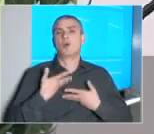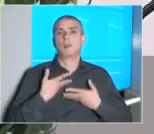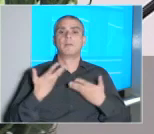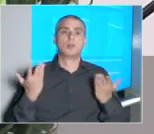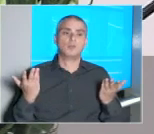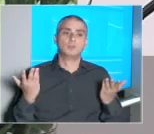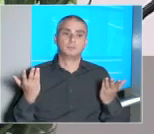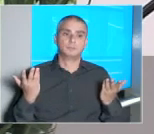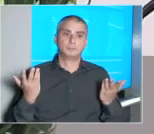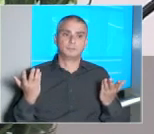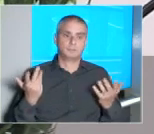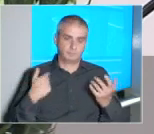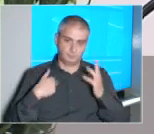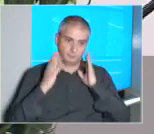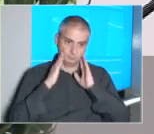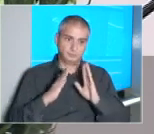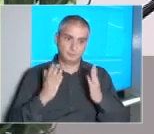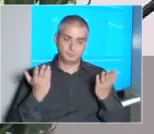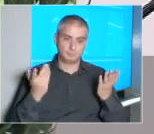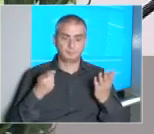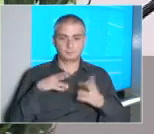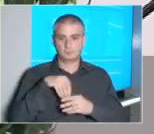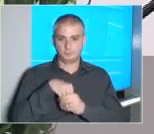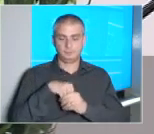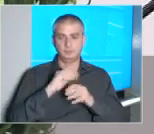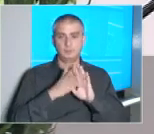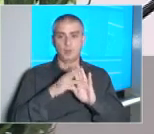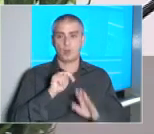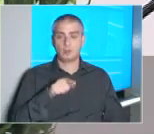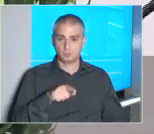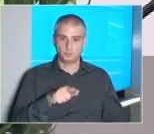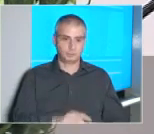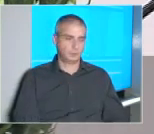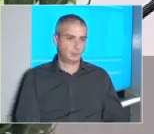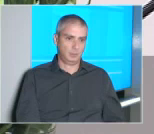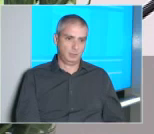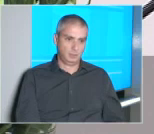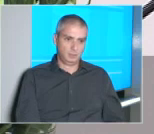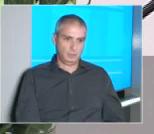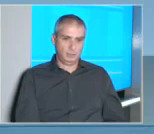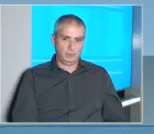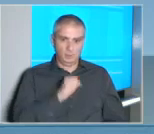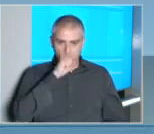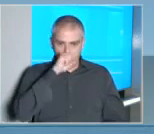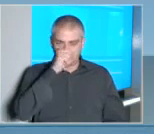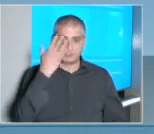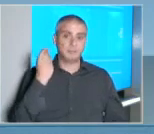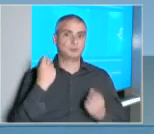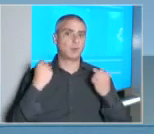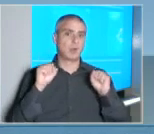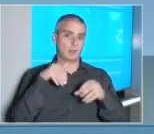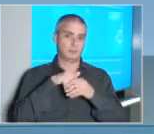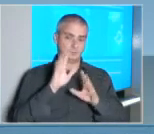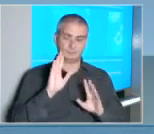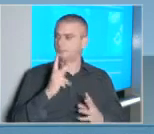לידינו, ואני מאמינה שזה חלק מכל העניין. הוא היה בידיים של גורם חילוני אצלכם, לא